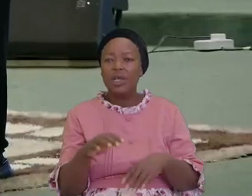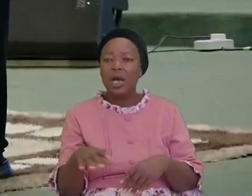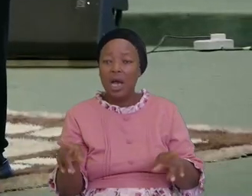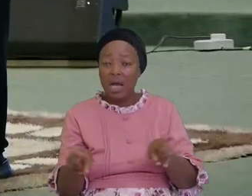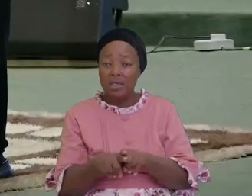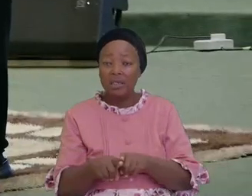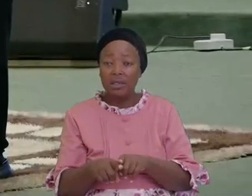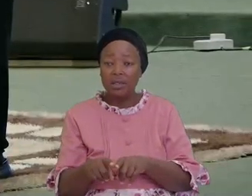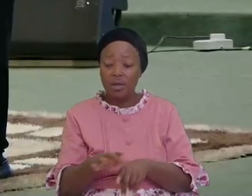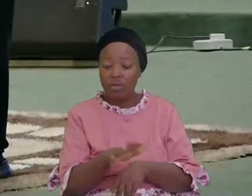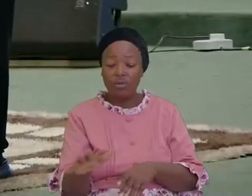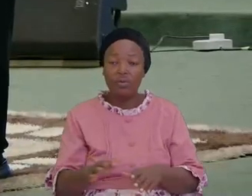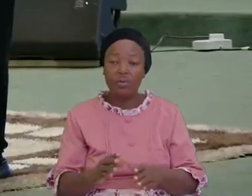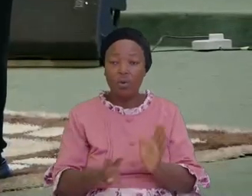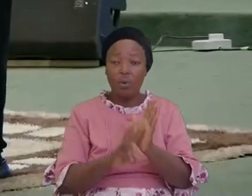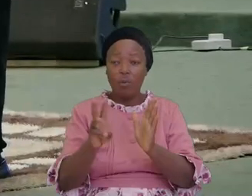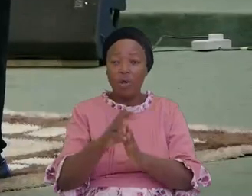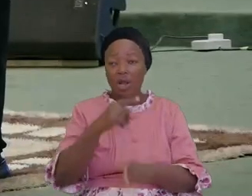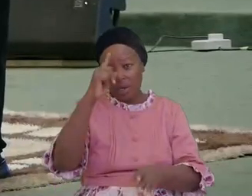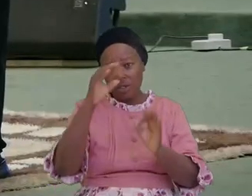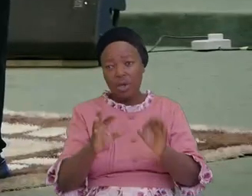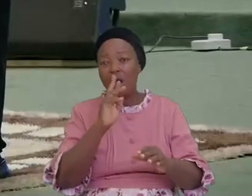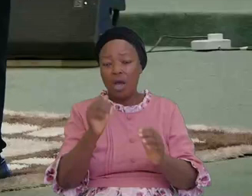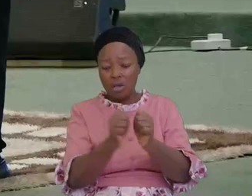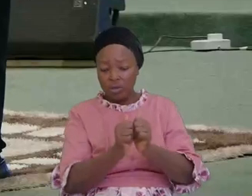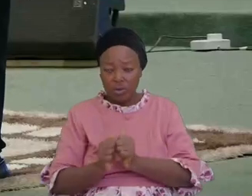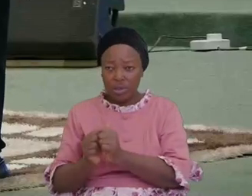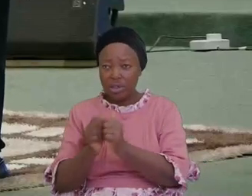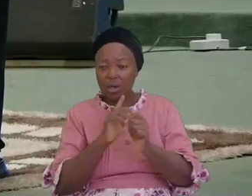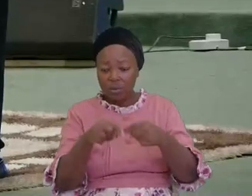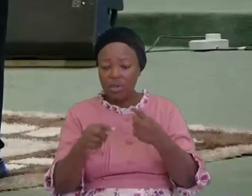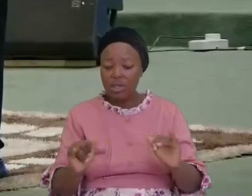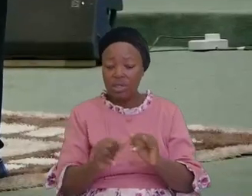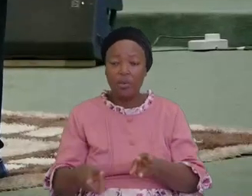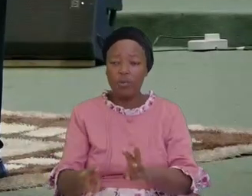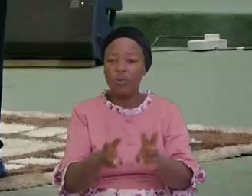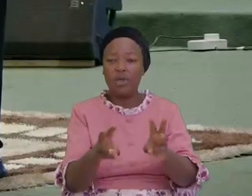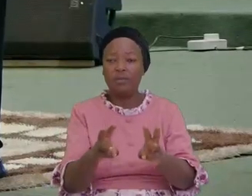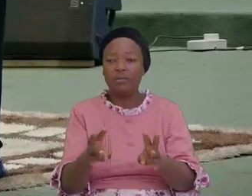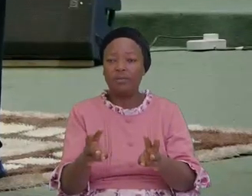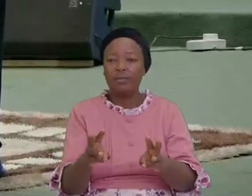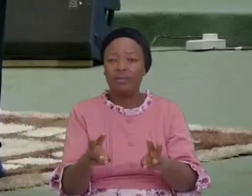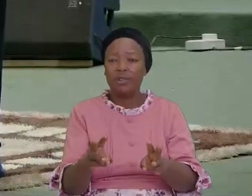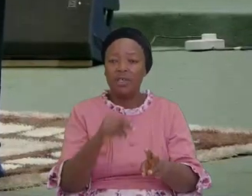C'est quand ces deux volontés sont ensemble que les volontés vont dans la même direction.